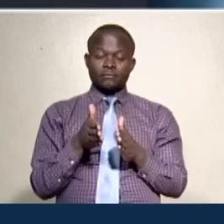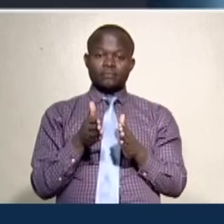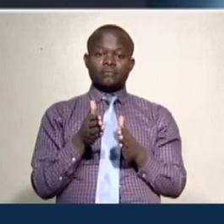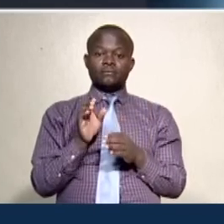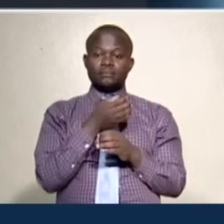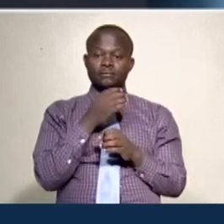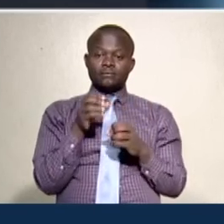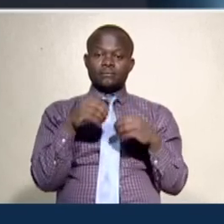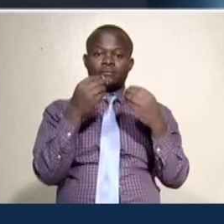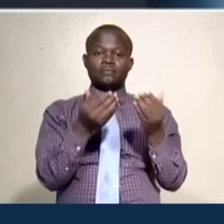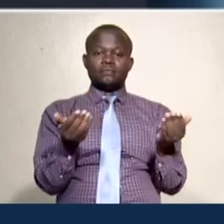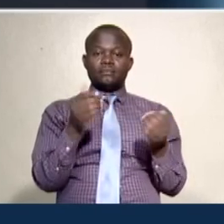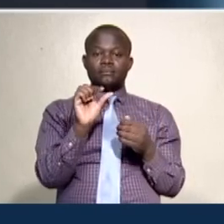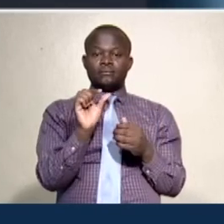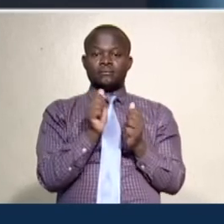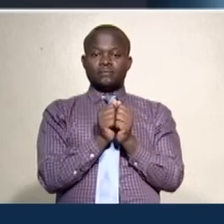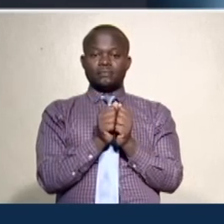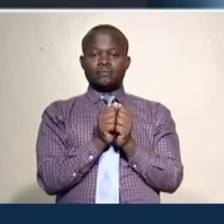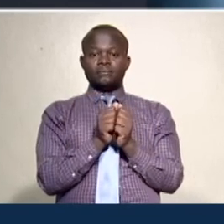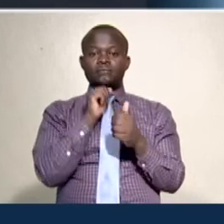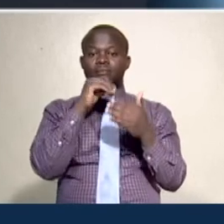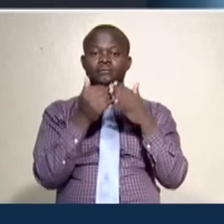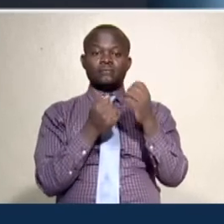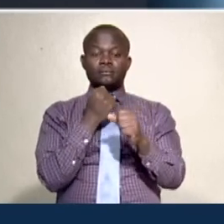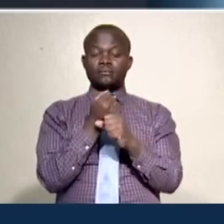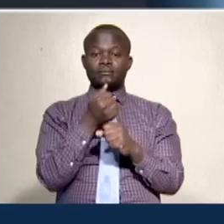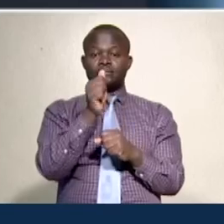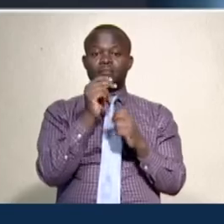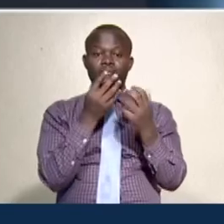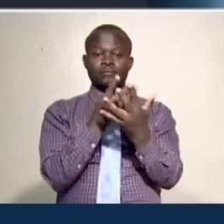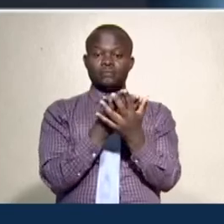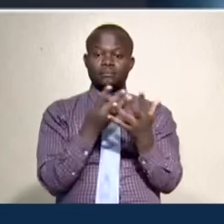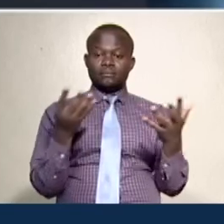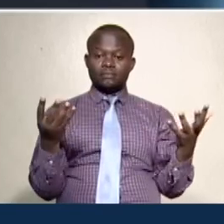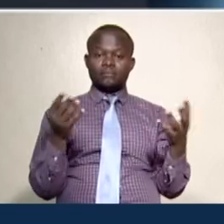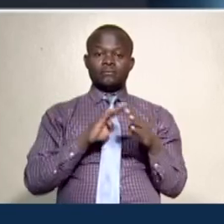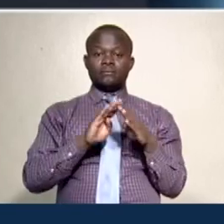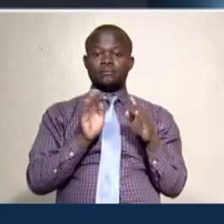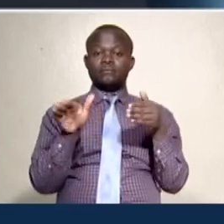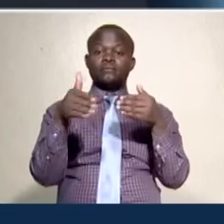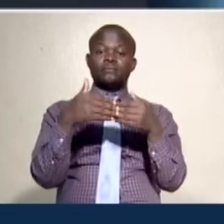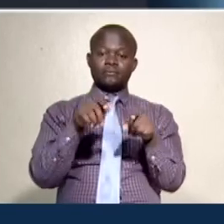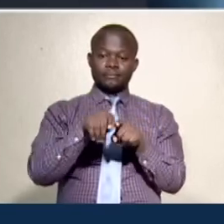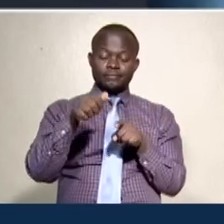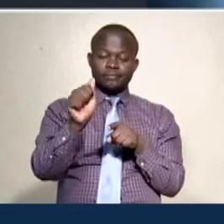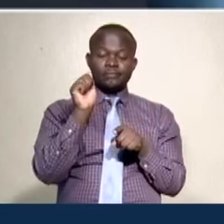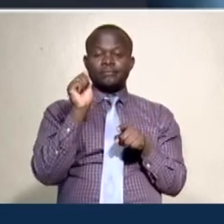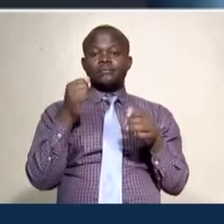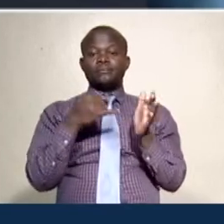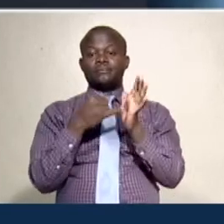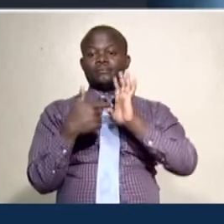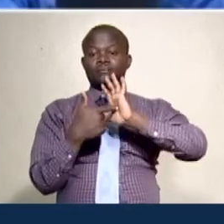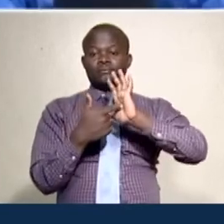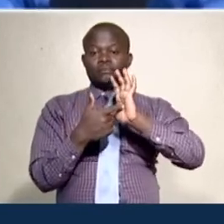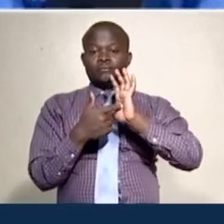kabari abahaye inzoga abana batoya bategereje imyaka barafungwa abo bana barafungwa business zabo zigafungwa nazo impact